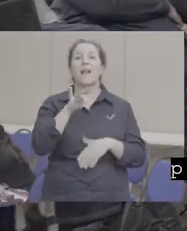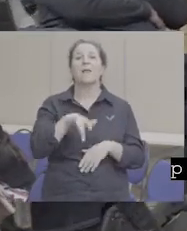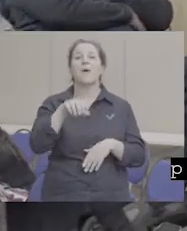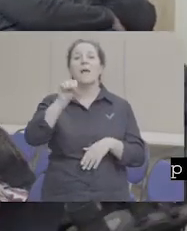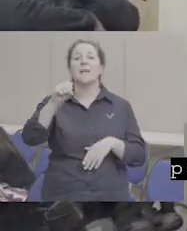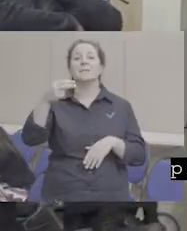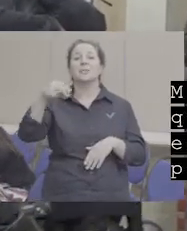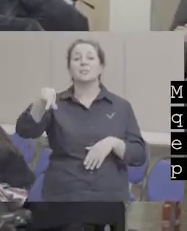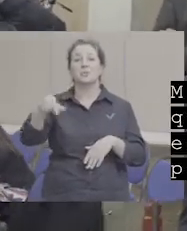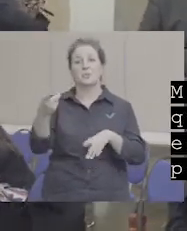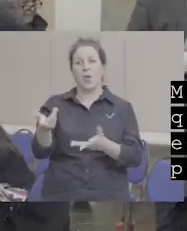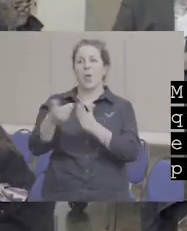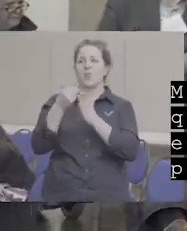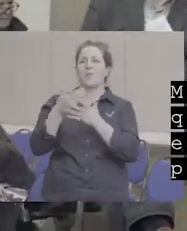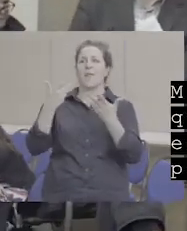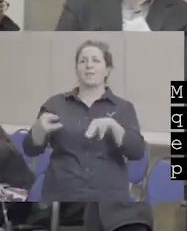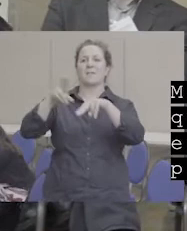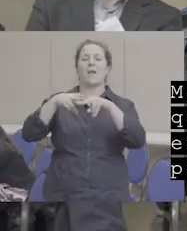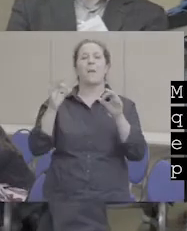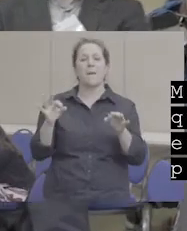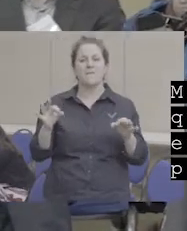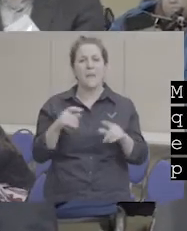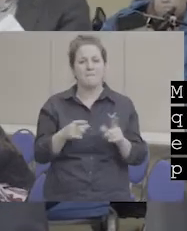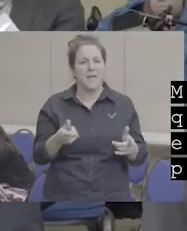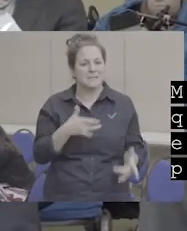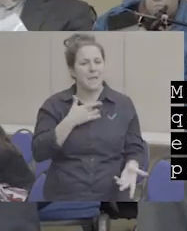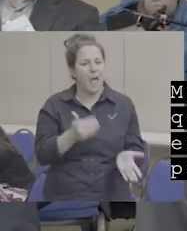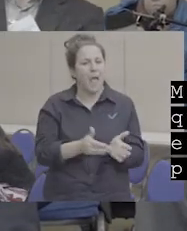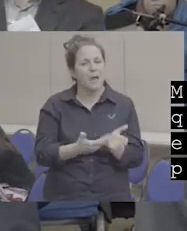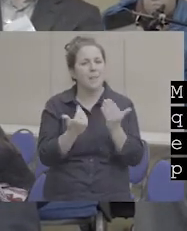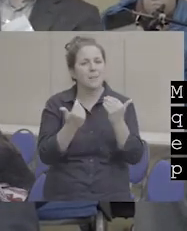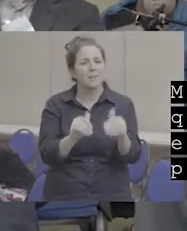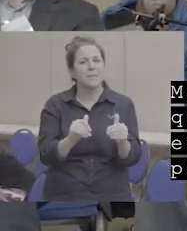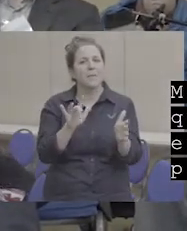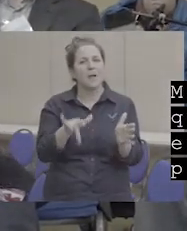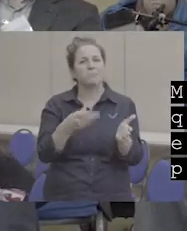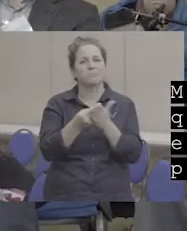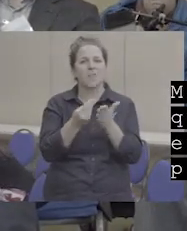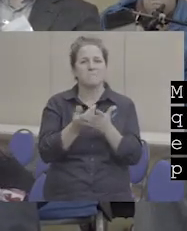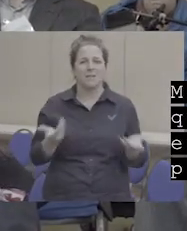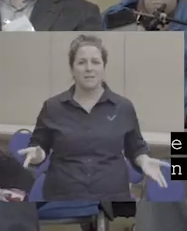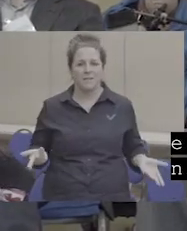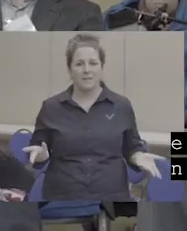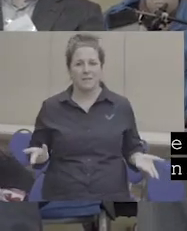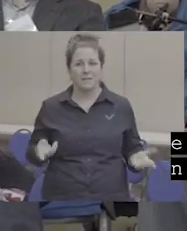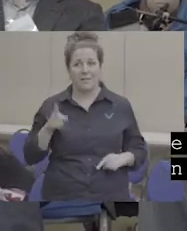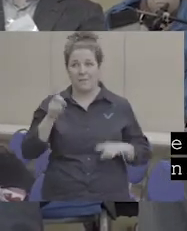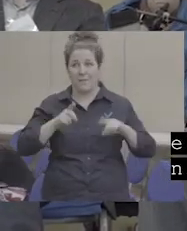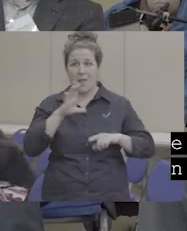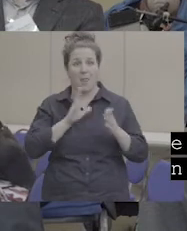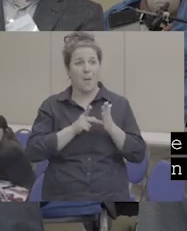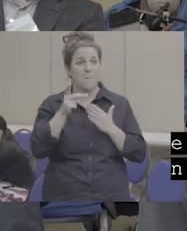SHQ, etc., mais j'ai comme l'impression que parfois, on est quand même encore limité dans nos possibilités et pour des